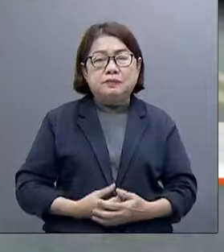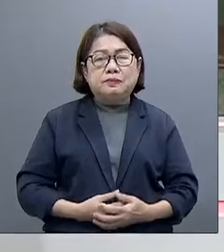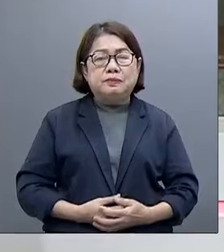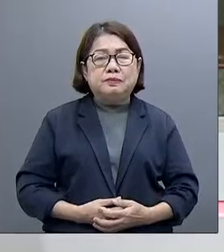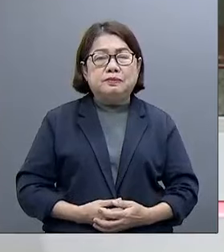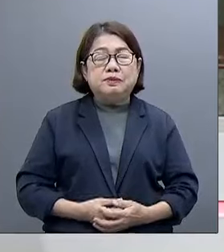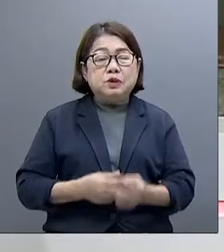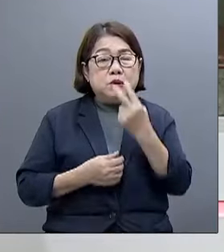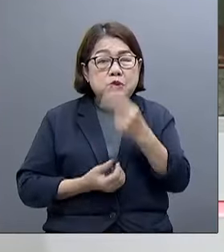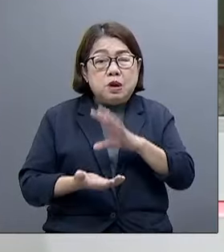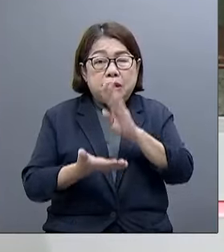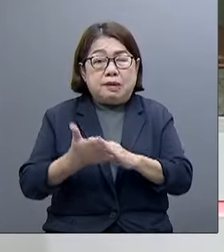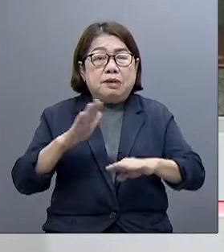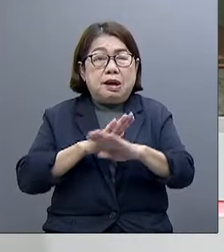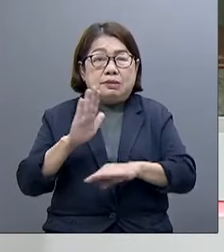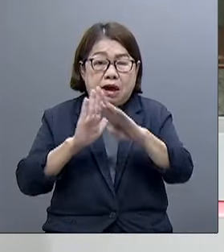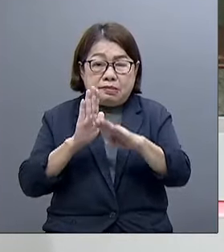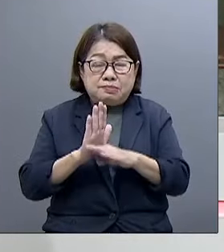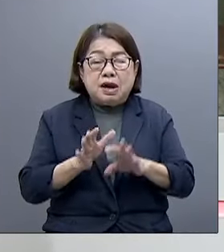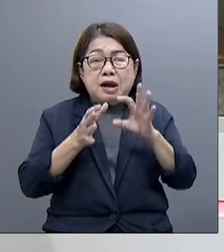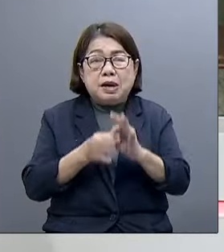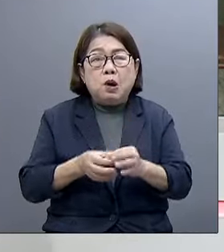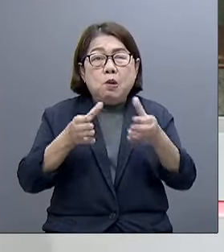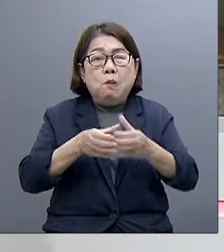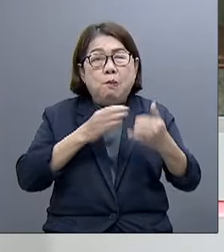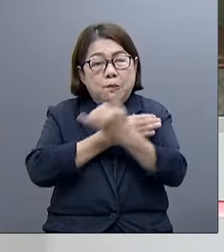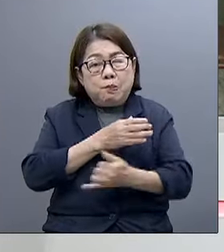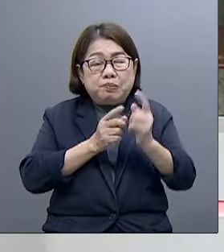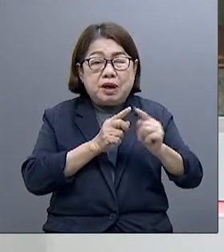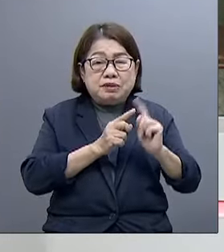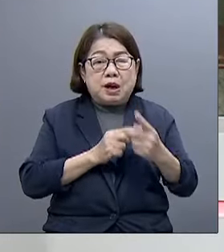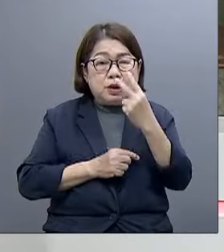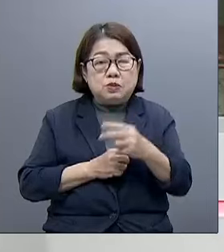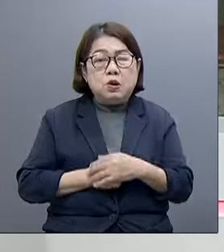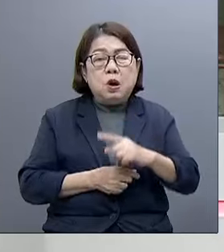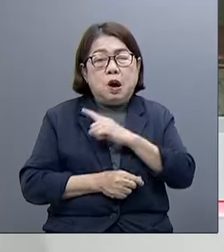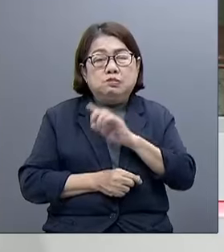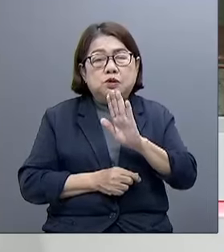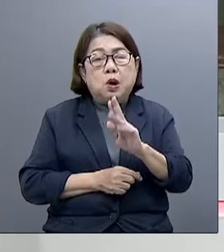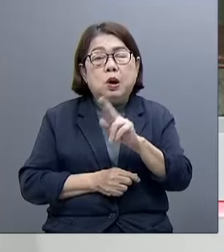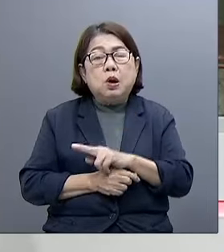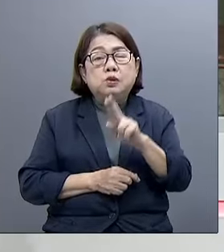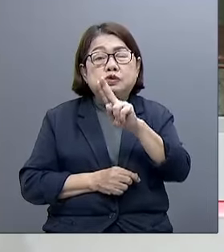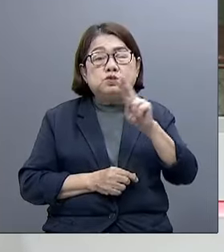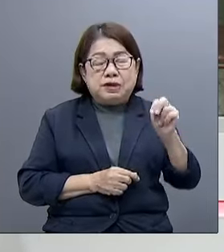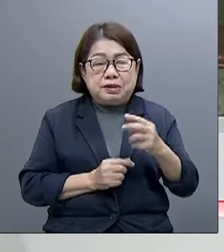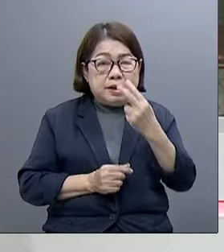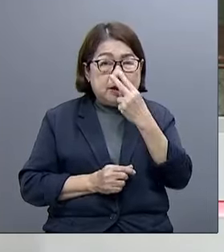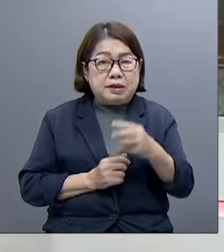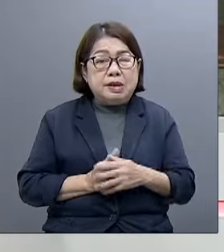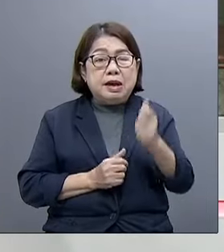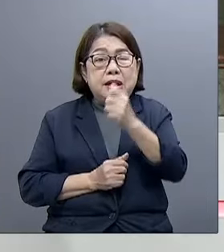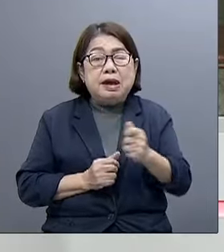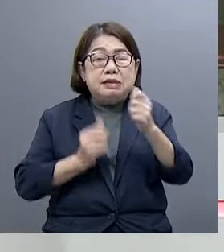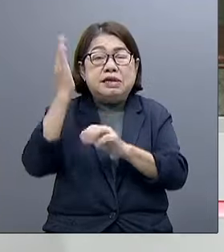ถ้ามาดูข้อมูลแยกเป็นรายภูมิภาคนะคะแบ่งตามการจัดขอบเขตรับผิดชอบขององค์การอนามัยโลกคุณผู้ชมจะเห็นว่าภูมิภาคเอเชียใต้และต